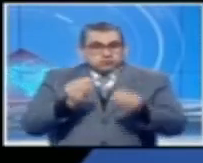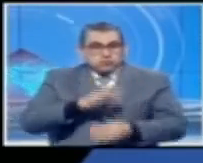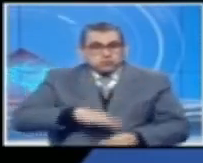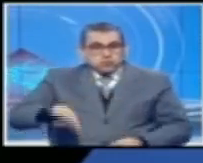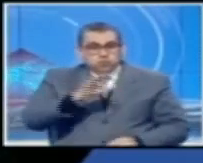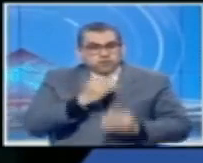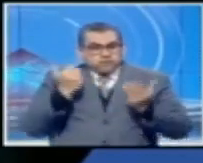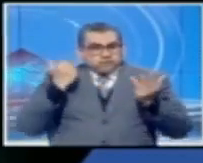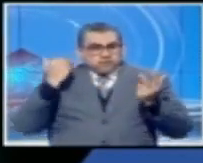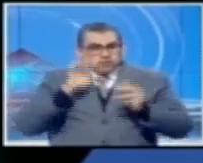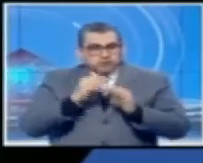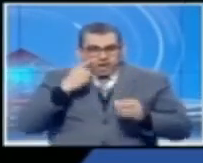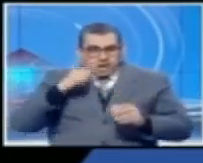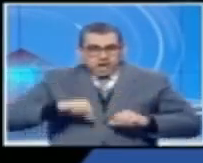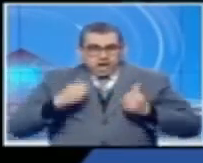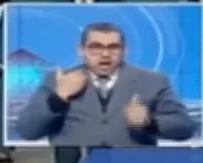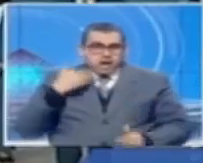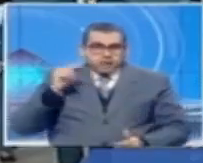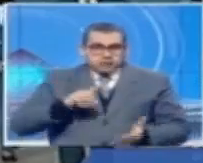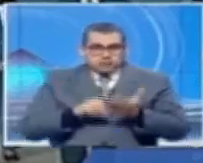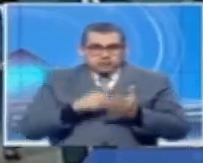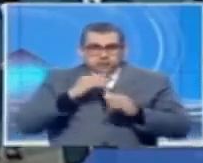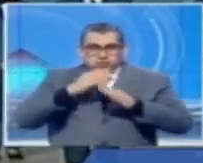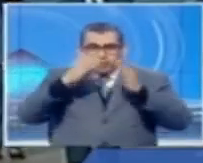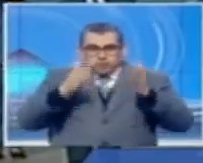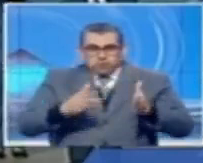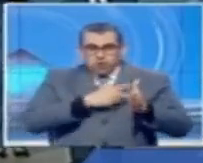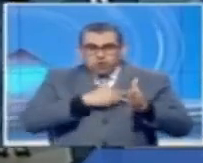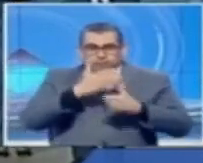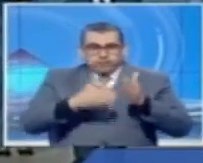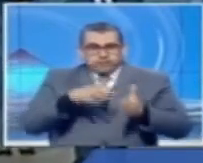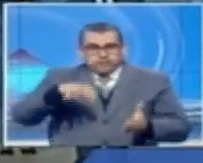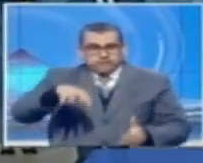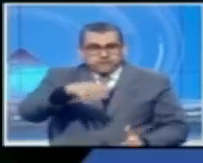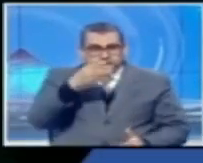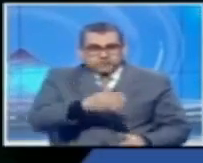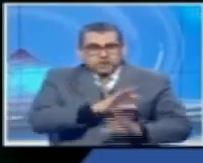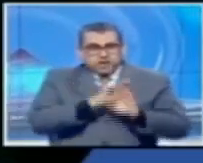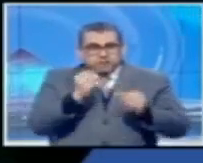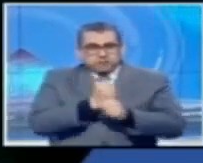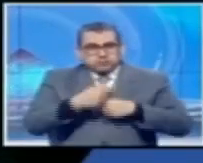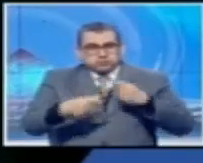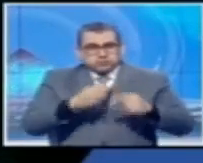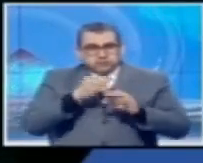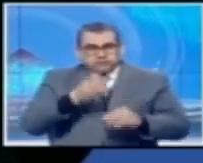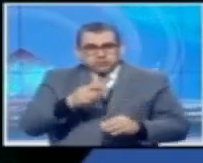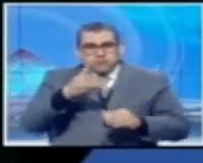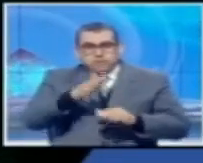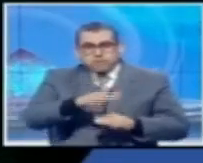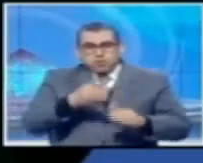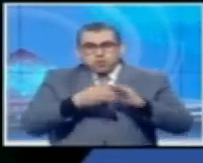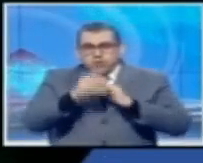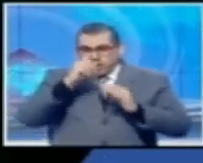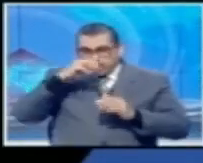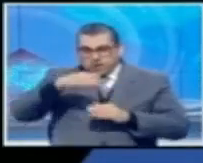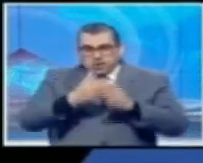متاحة في ظل حياة كريمة. المجمعات الحكومية اصبحت مؤهلة وموجودة داخل القرى،